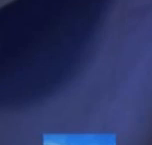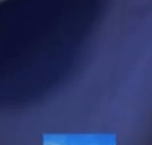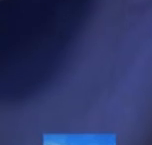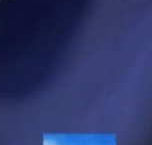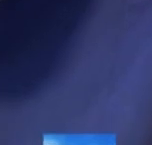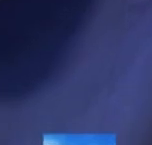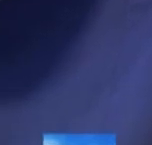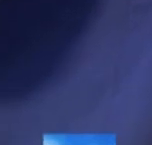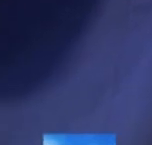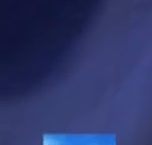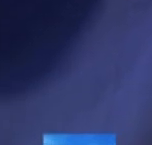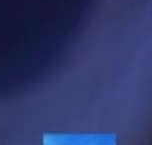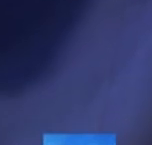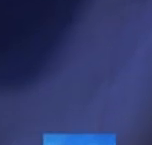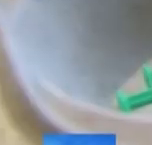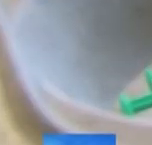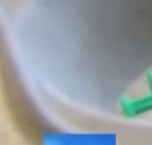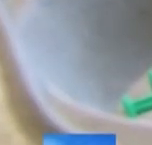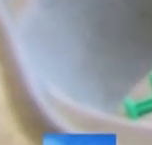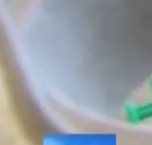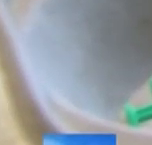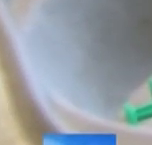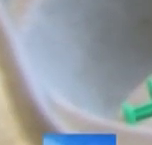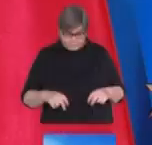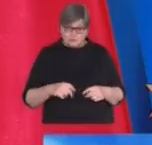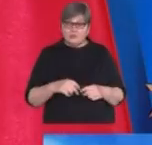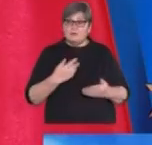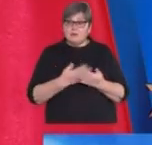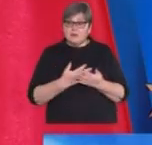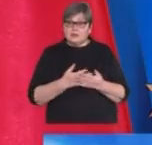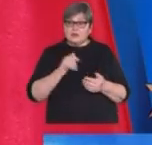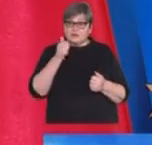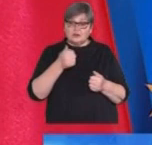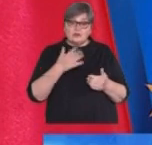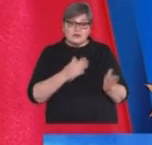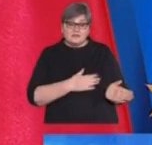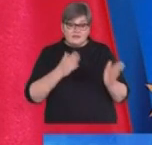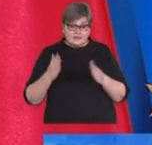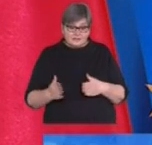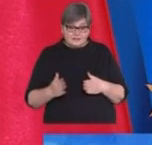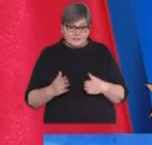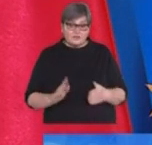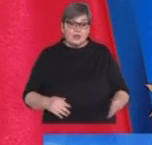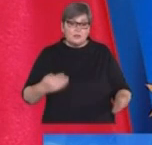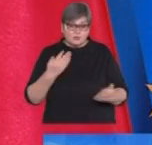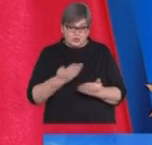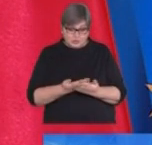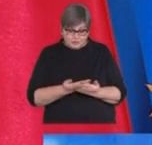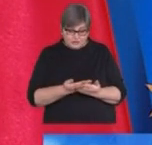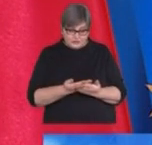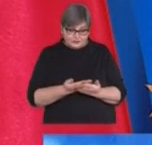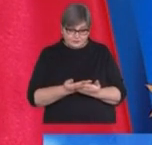unijnym rozpoczęły samodzielne negocjacje z firmami w sprawie dostaw. Jest to kolejny przykład, mówię o tych zmianach z ostatnich